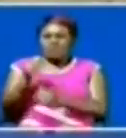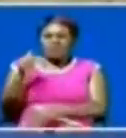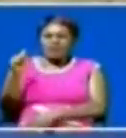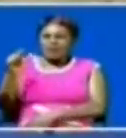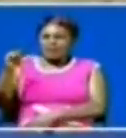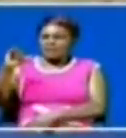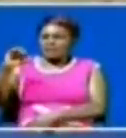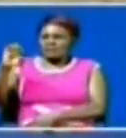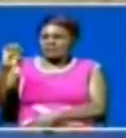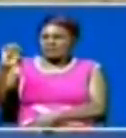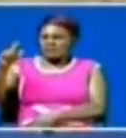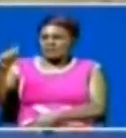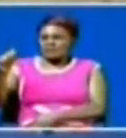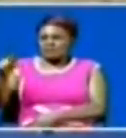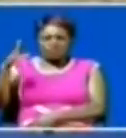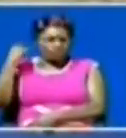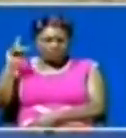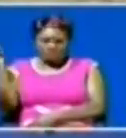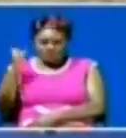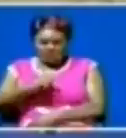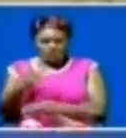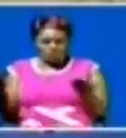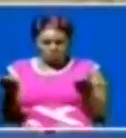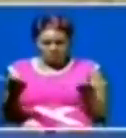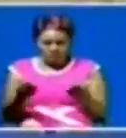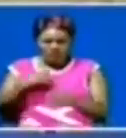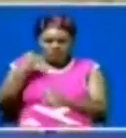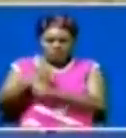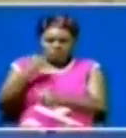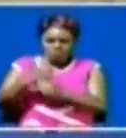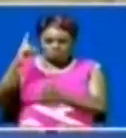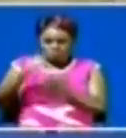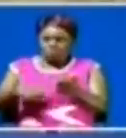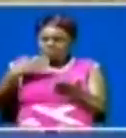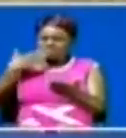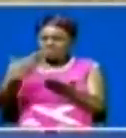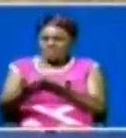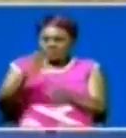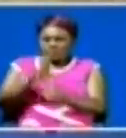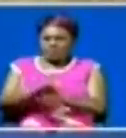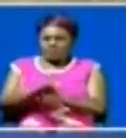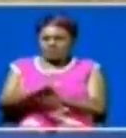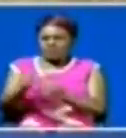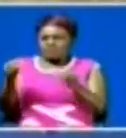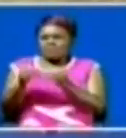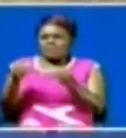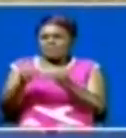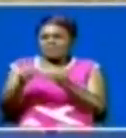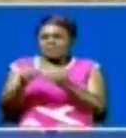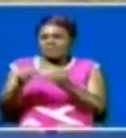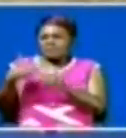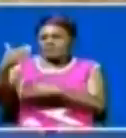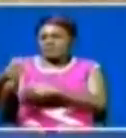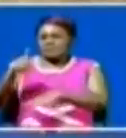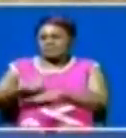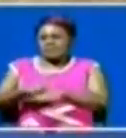Alison Chelaiti ambaye umesikia kutoka kwake yuko wapi na anafanya nini. Nasema asante sana, Mola akiridhia tena tukutane wakati